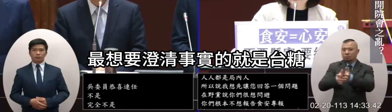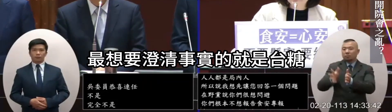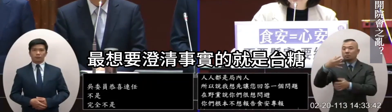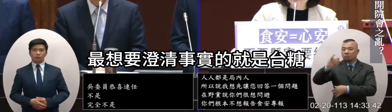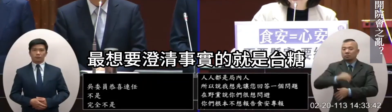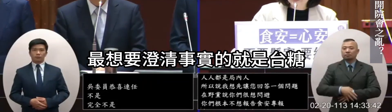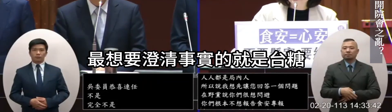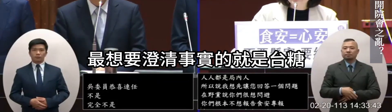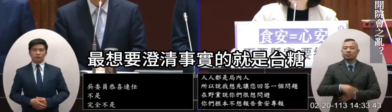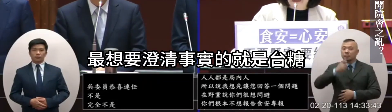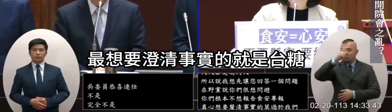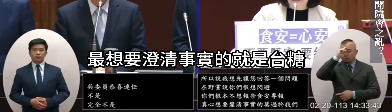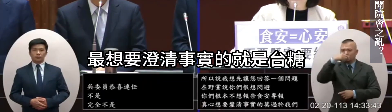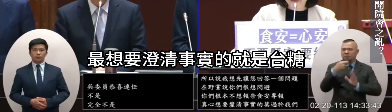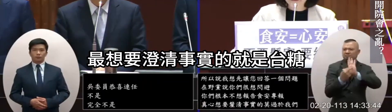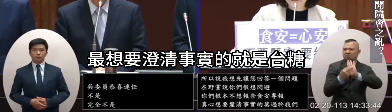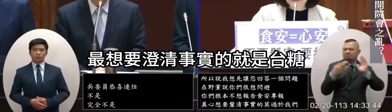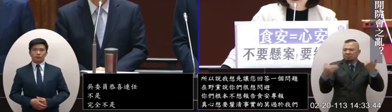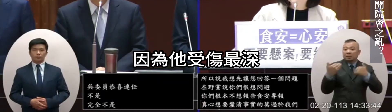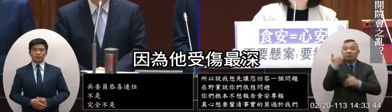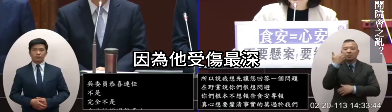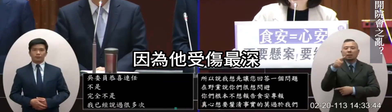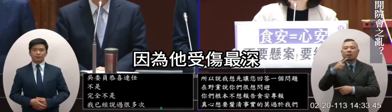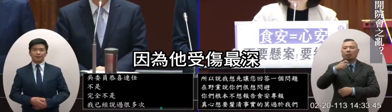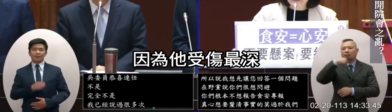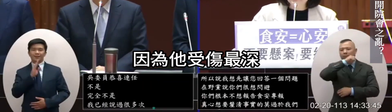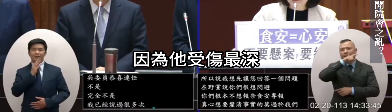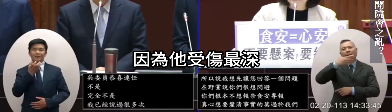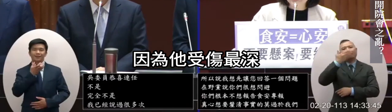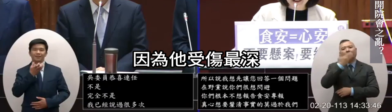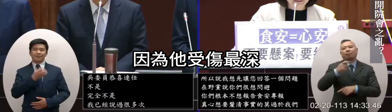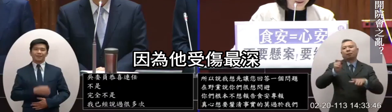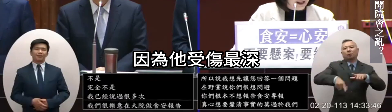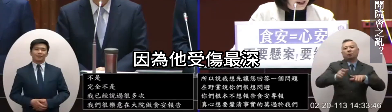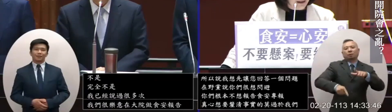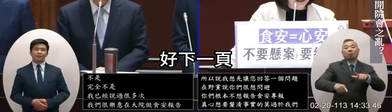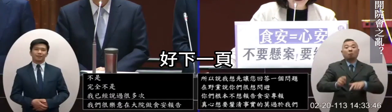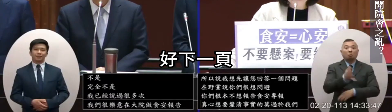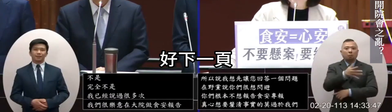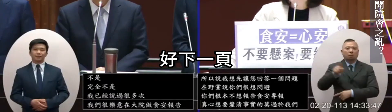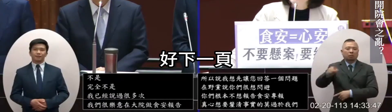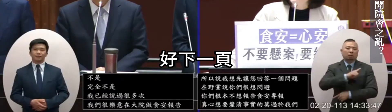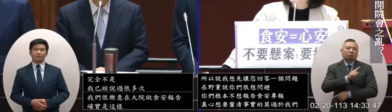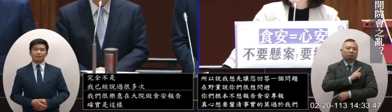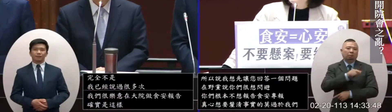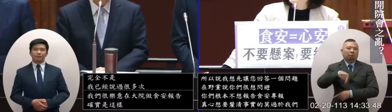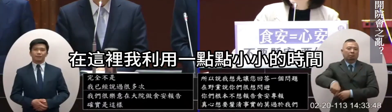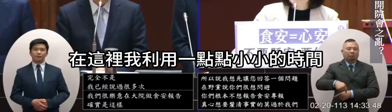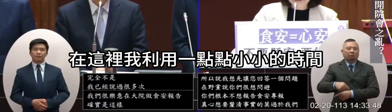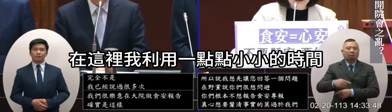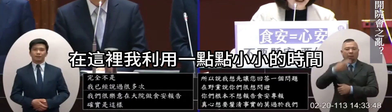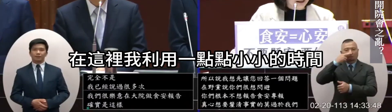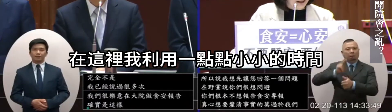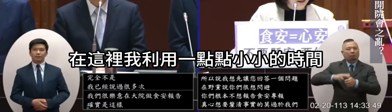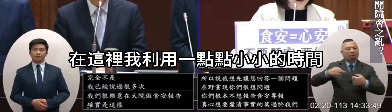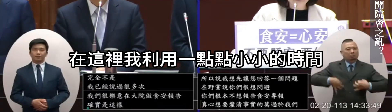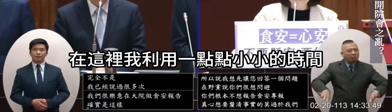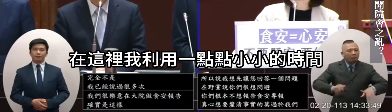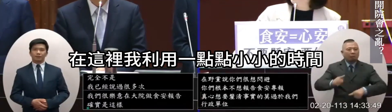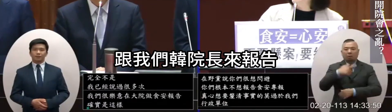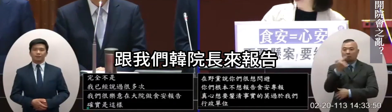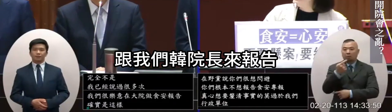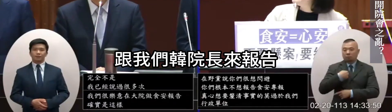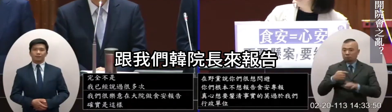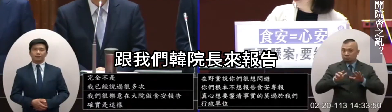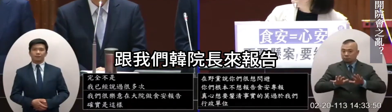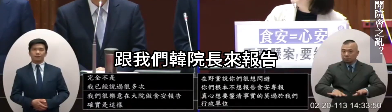要澄清事实的就是台糖啊，因为他受伤最深。好，下一页。在这里我利用一点点小小的